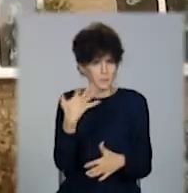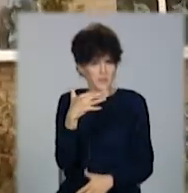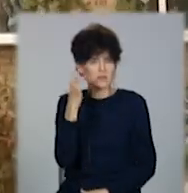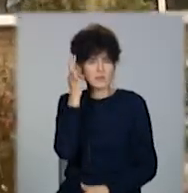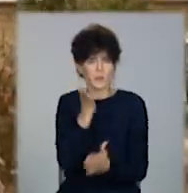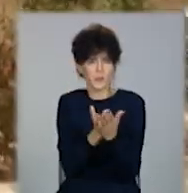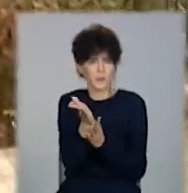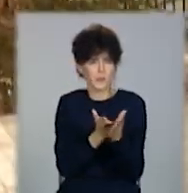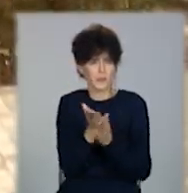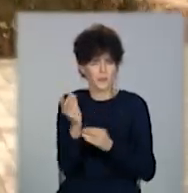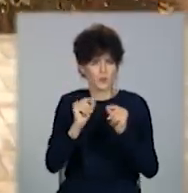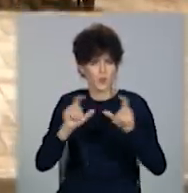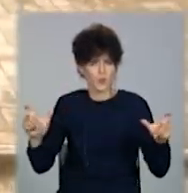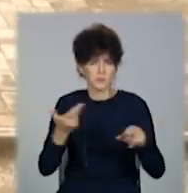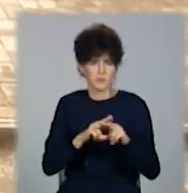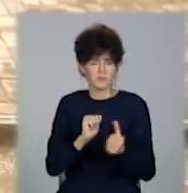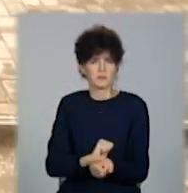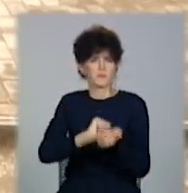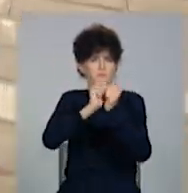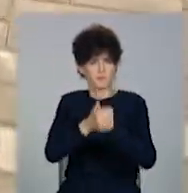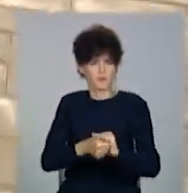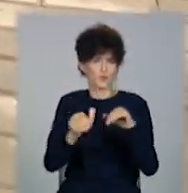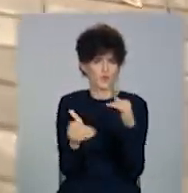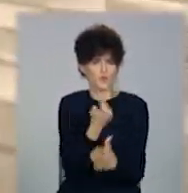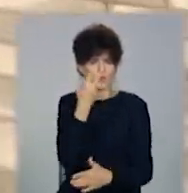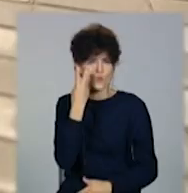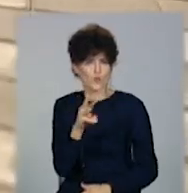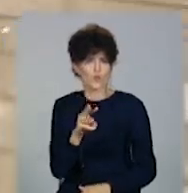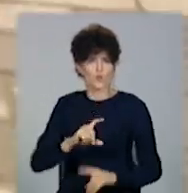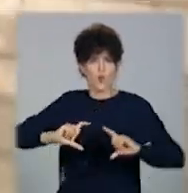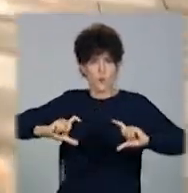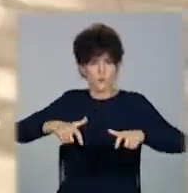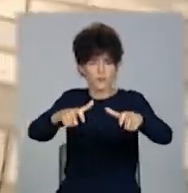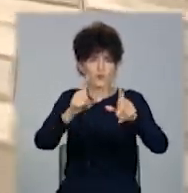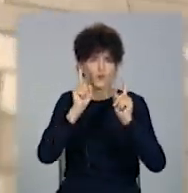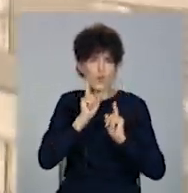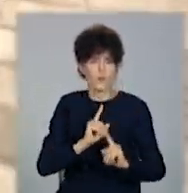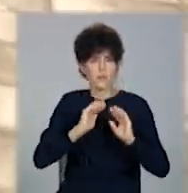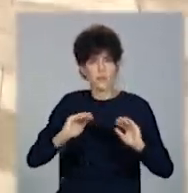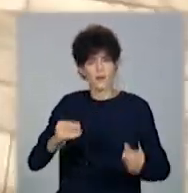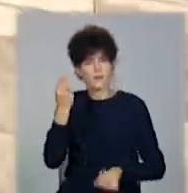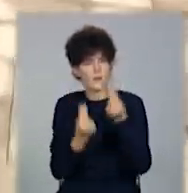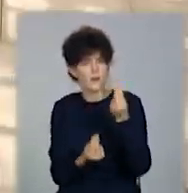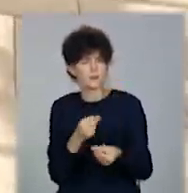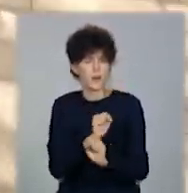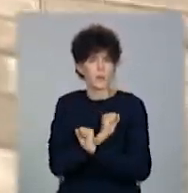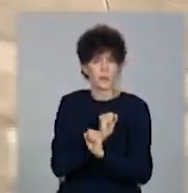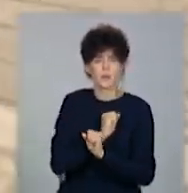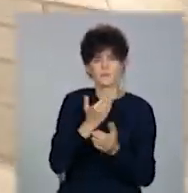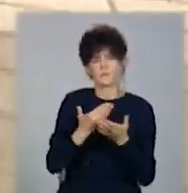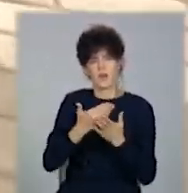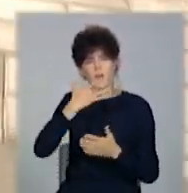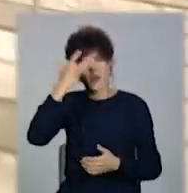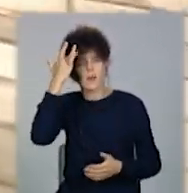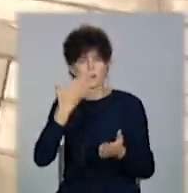цьому асфальтованому покриттю. А це осучаснене подвір'я, де діти зможуть не тільки відпочивати, а й гратися влітку, гратися на